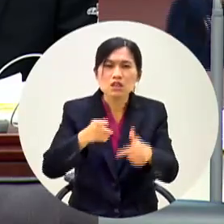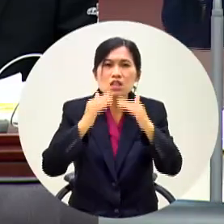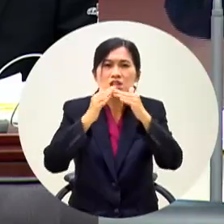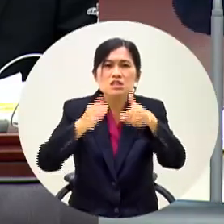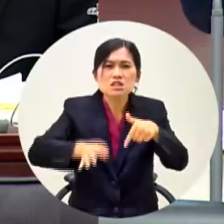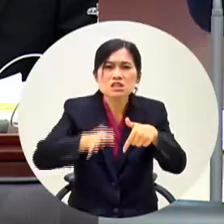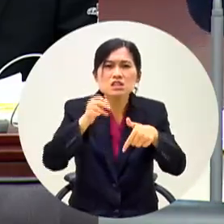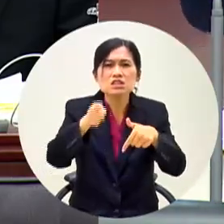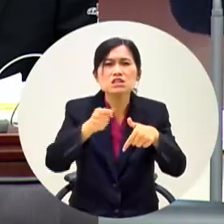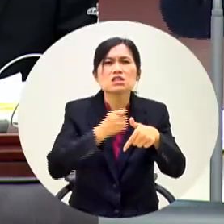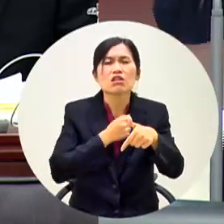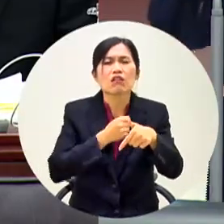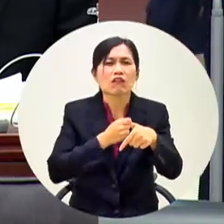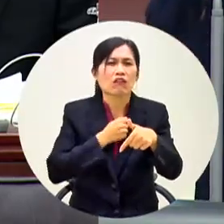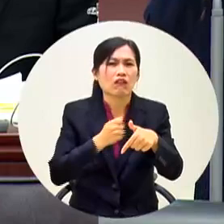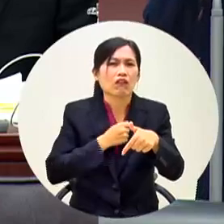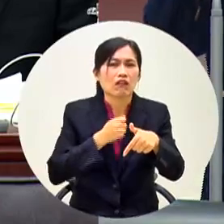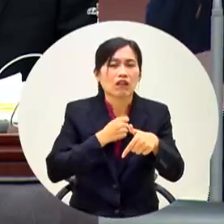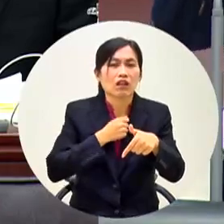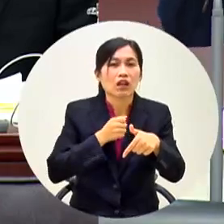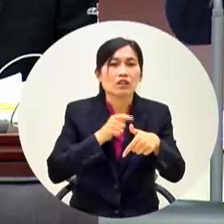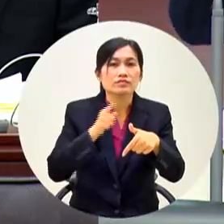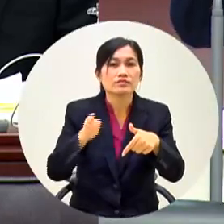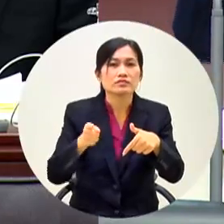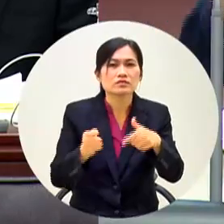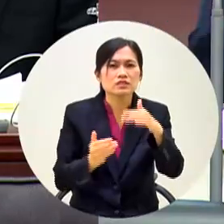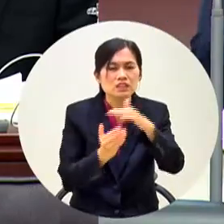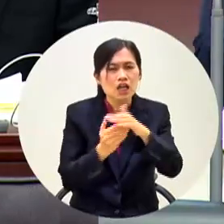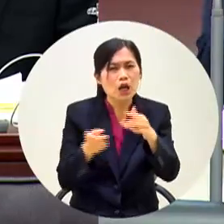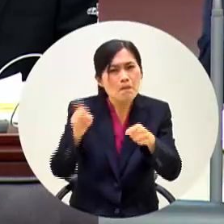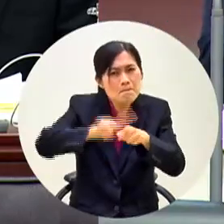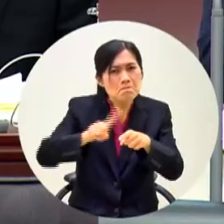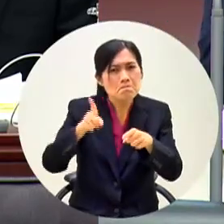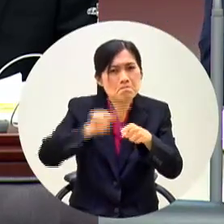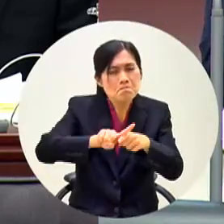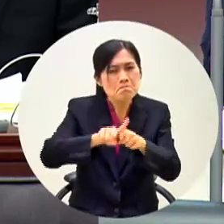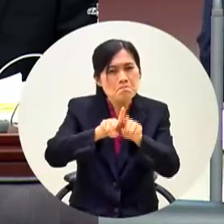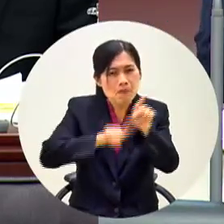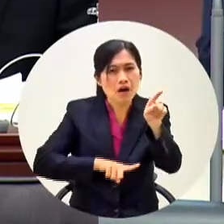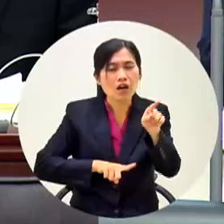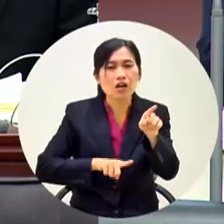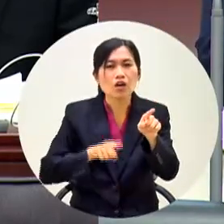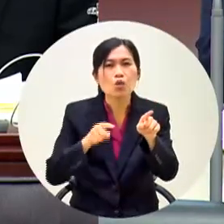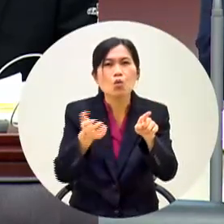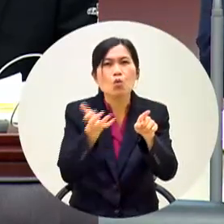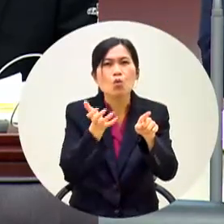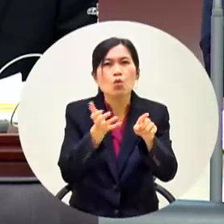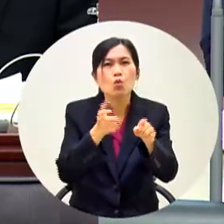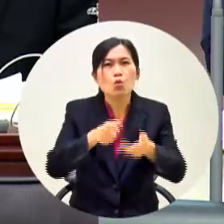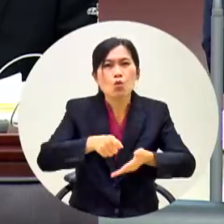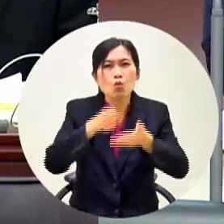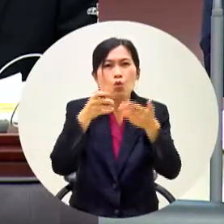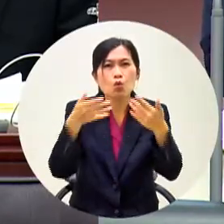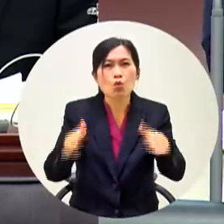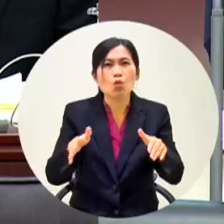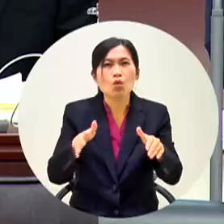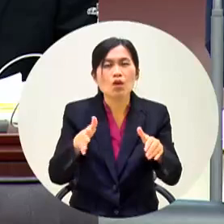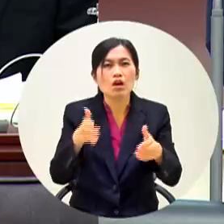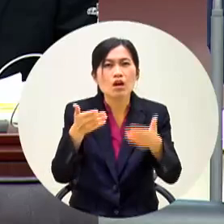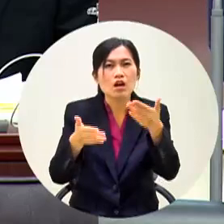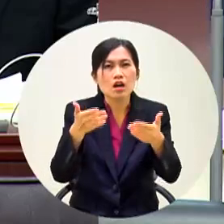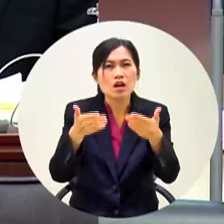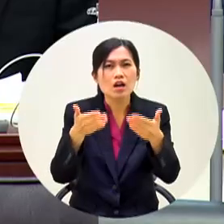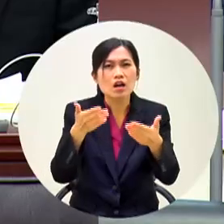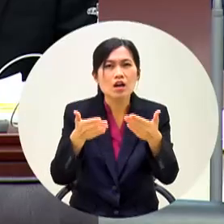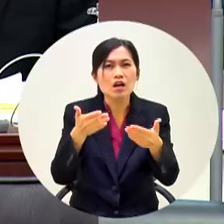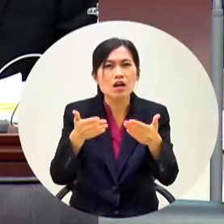大林埔跟这边也大概是至少有一倍以上的这个价格，所以从你从这个数字来看， 也许在大林埔的